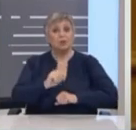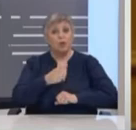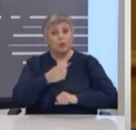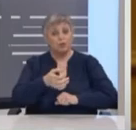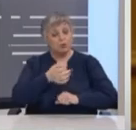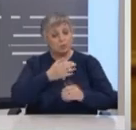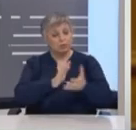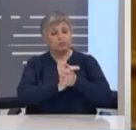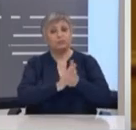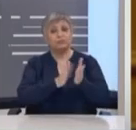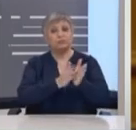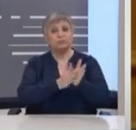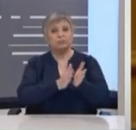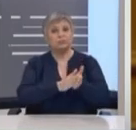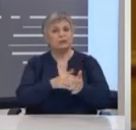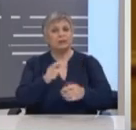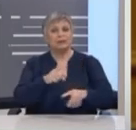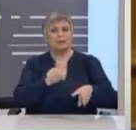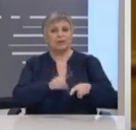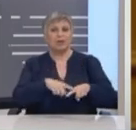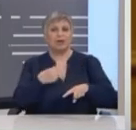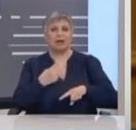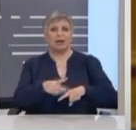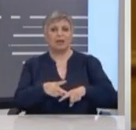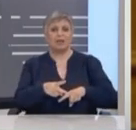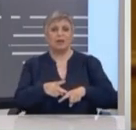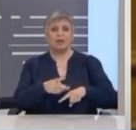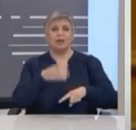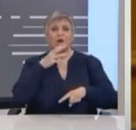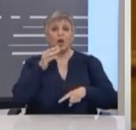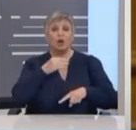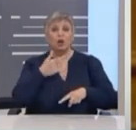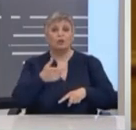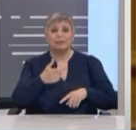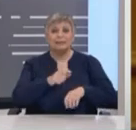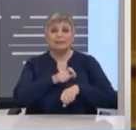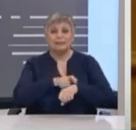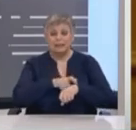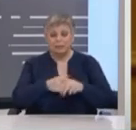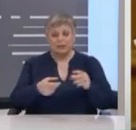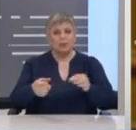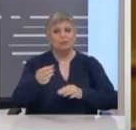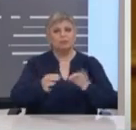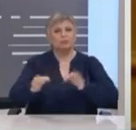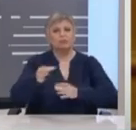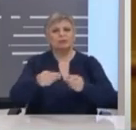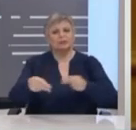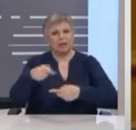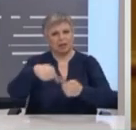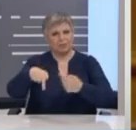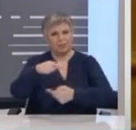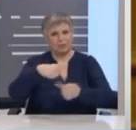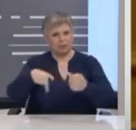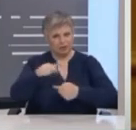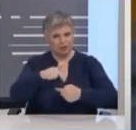πλευρά για το πόσο επικοδομητική και δημιουργική στάση κράτησε στις διαπραγματεύσεις. Διότι ήμασταν η μόνη πλευρά